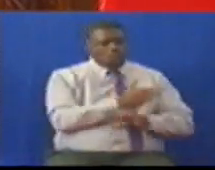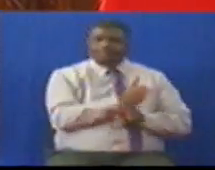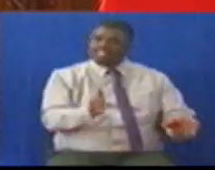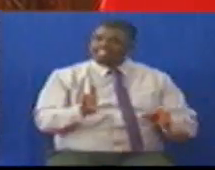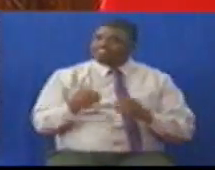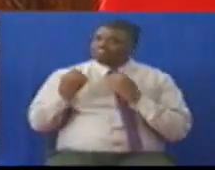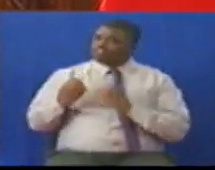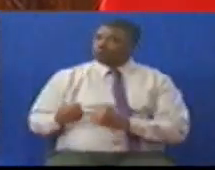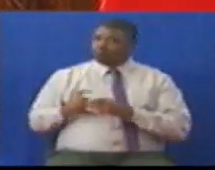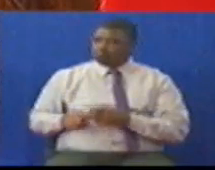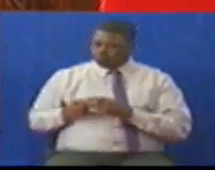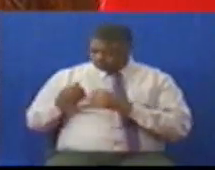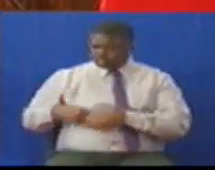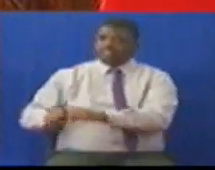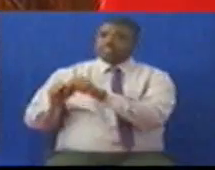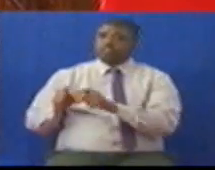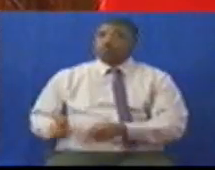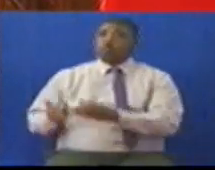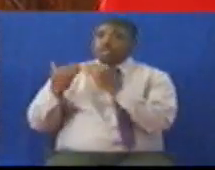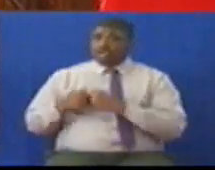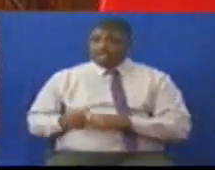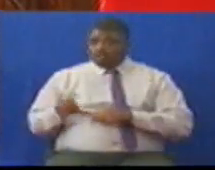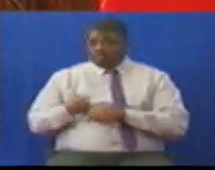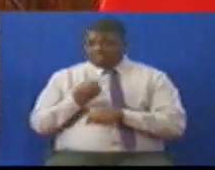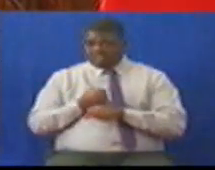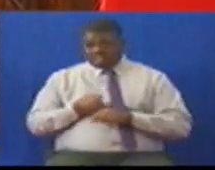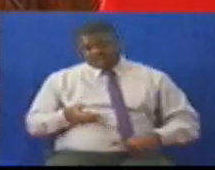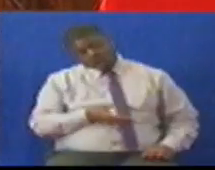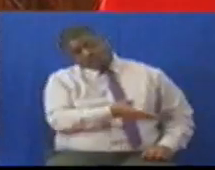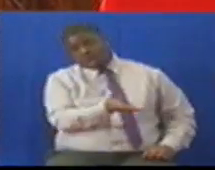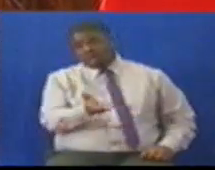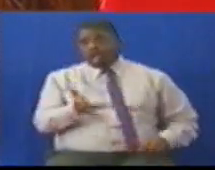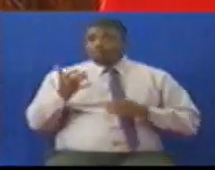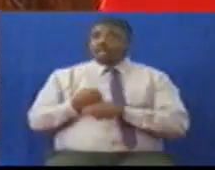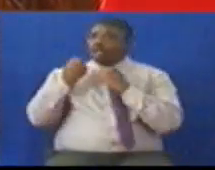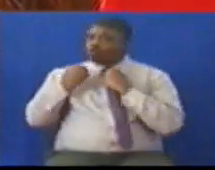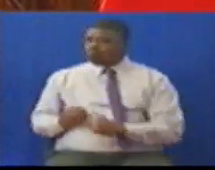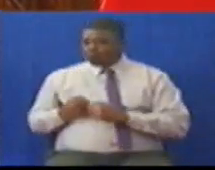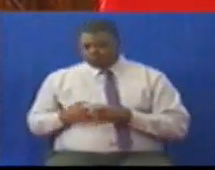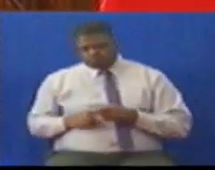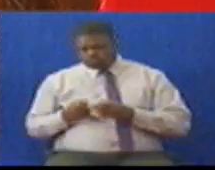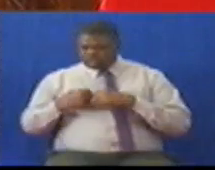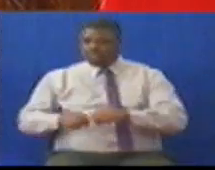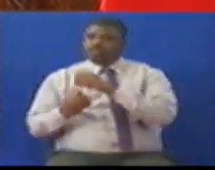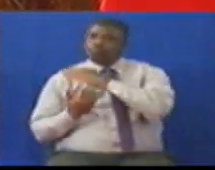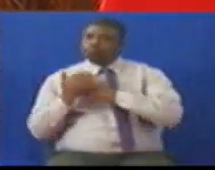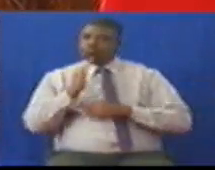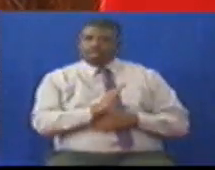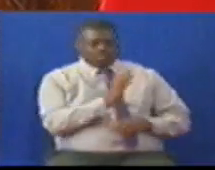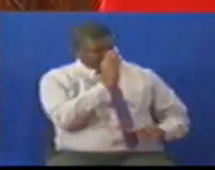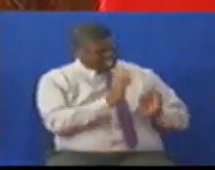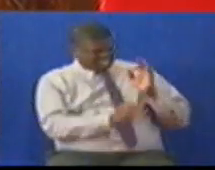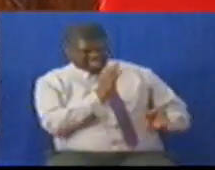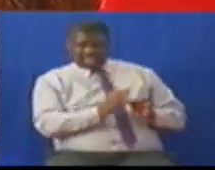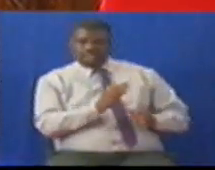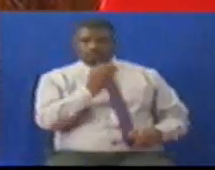Unahitaji kutekelezwa ili kuwawezesha watumishi hao kuwa na nguvu na engine serikali katika kutekeleza majukumu yake ipasavyo kwa kuzingatia